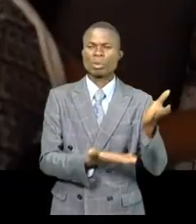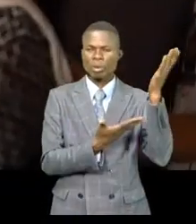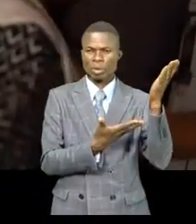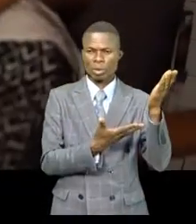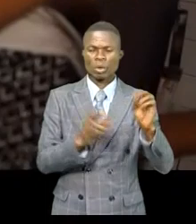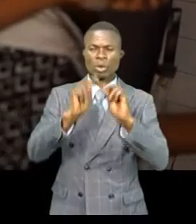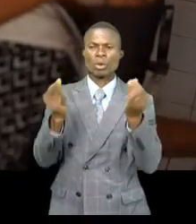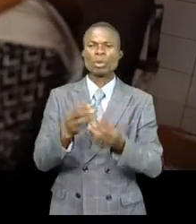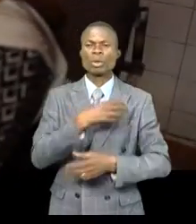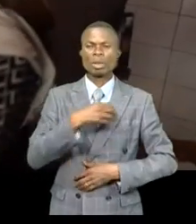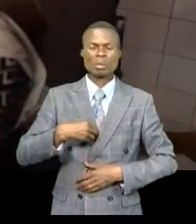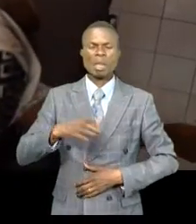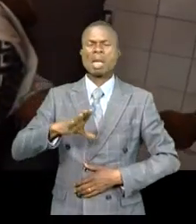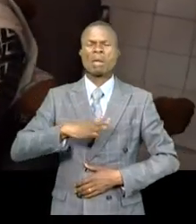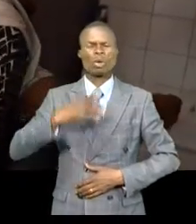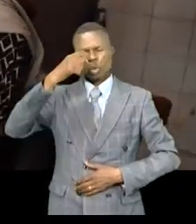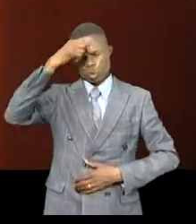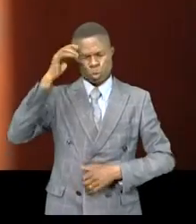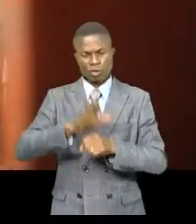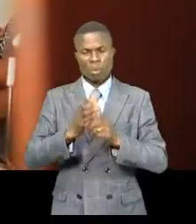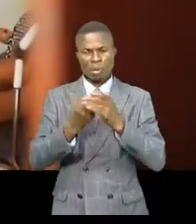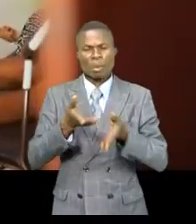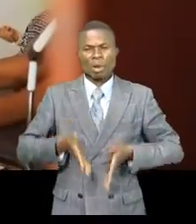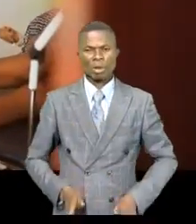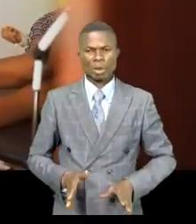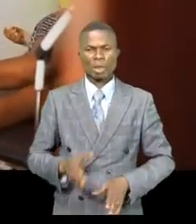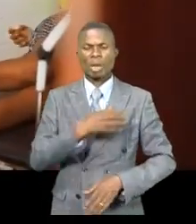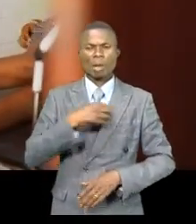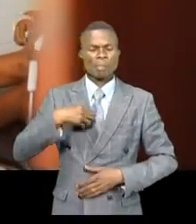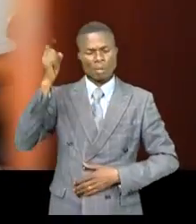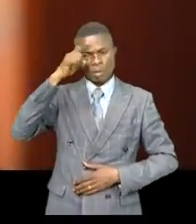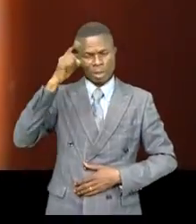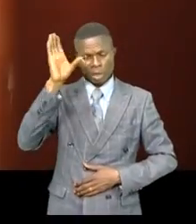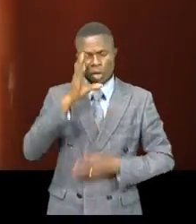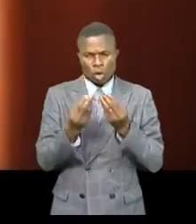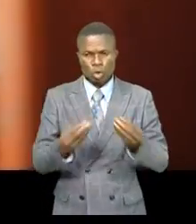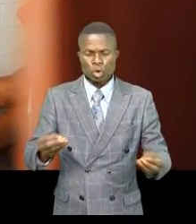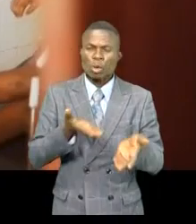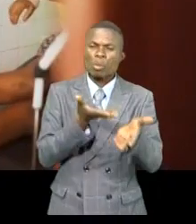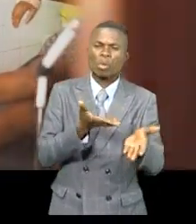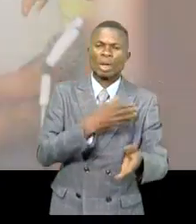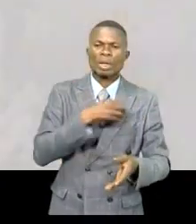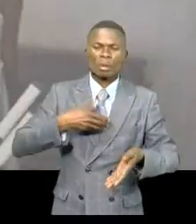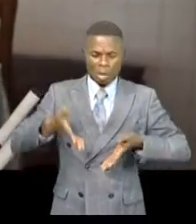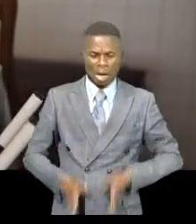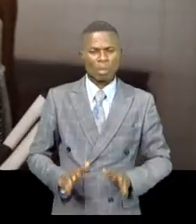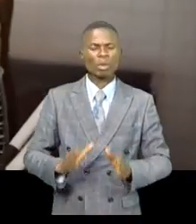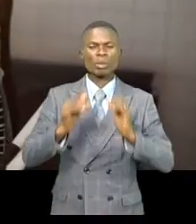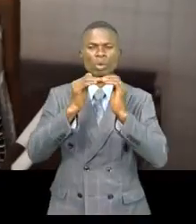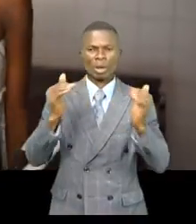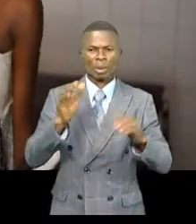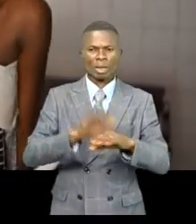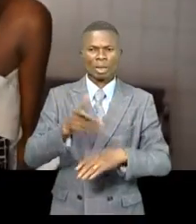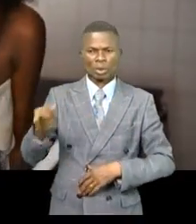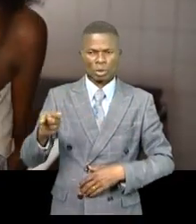future maman qui se tord de douleur d'enfantement. La sage-femme trouve comme toujours des mots qui l'apaisent. Allez, respire